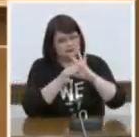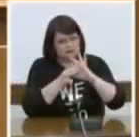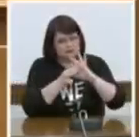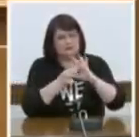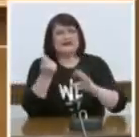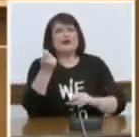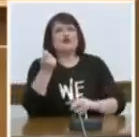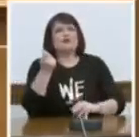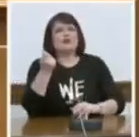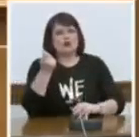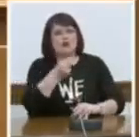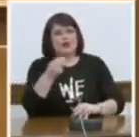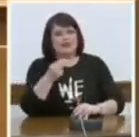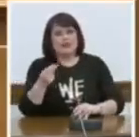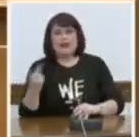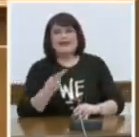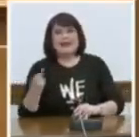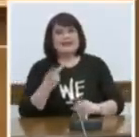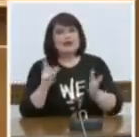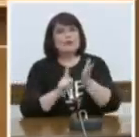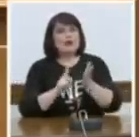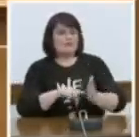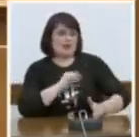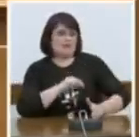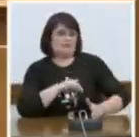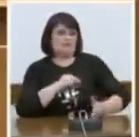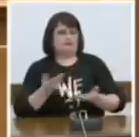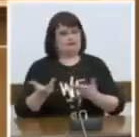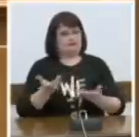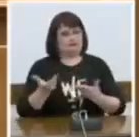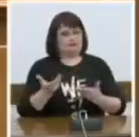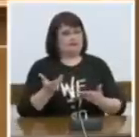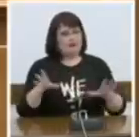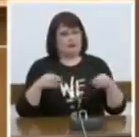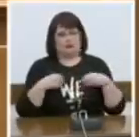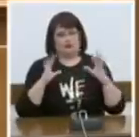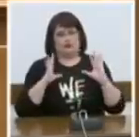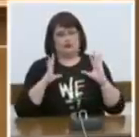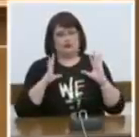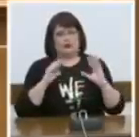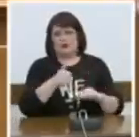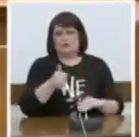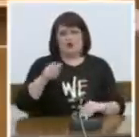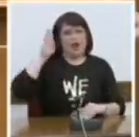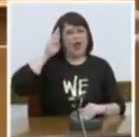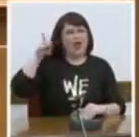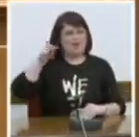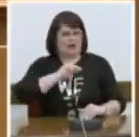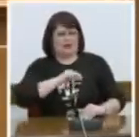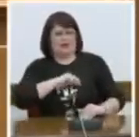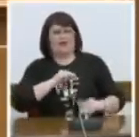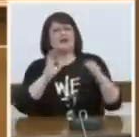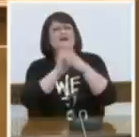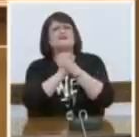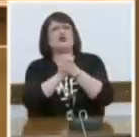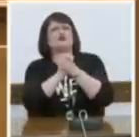υπάρχει αμοιβαία επωφελή διαδικασία και τρόπος. Δεν θα δεχτούμε λογικές του πιστού και δεδομένου συμμάχου. Το ακούσαμε τα πρώτα χρόνια από τον κύριο